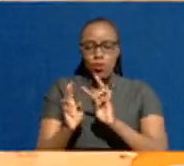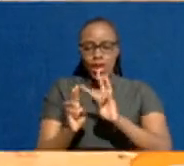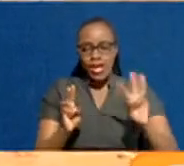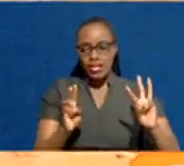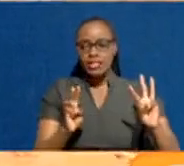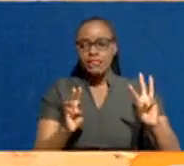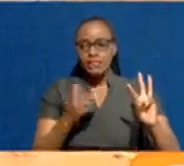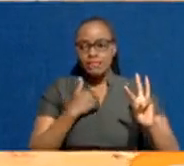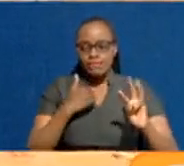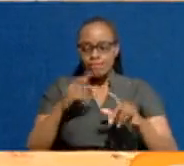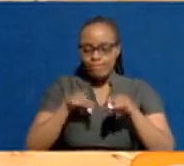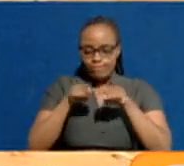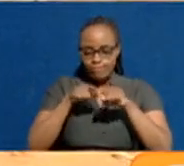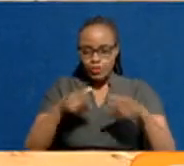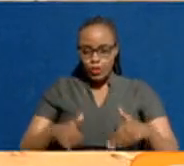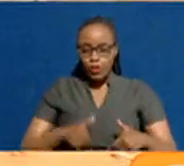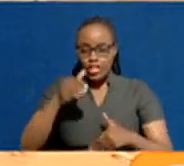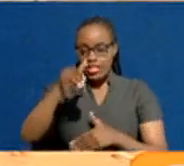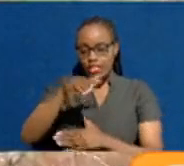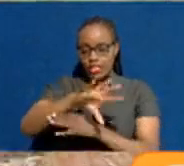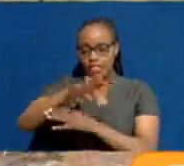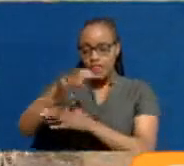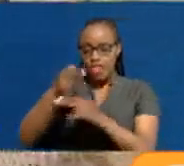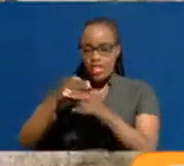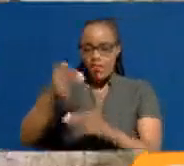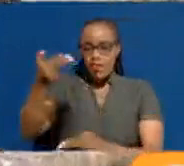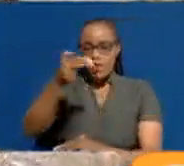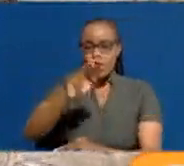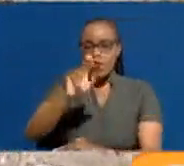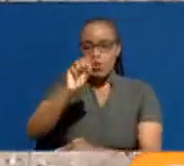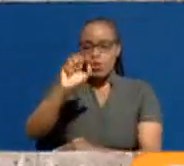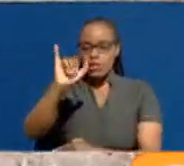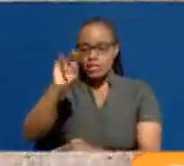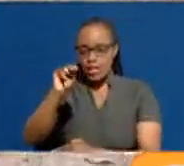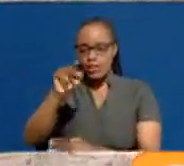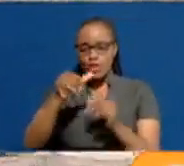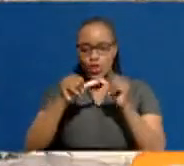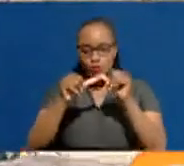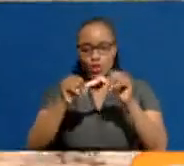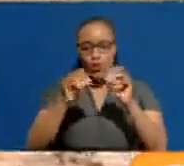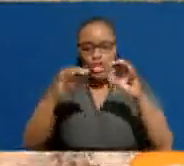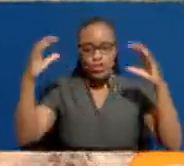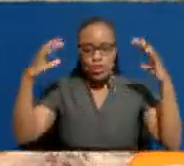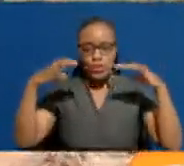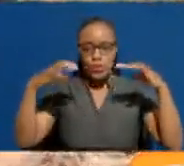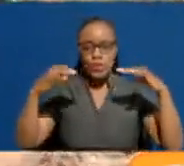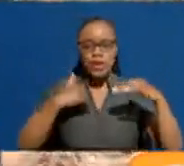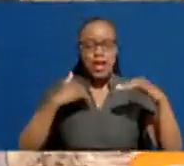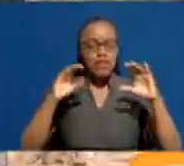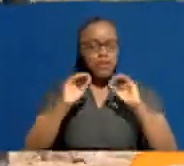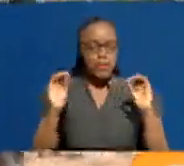ya kudhibiti hali ya ukame katika kaunti hiyo, Hussein Aredho, hali hii itaendelea kushuhudiwa iwapo mvua za vuli